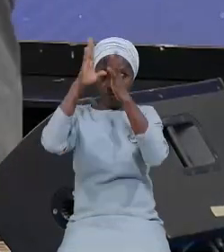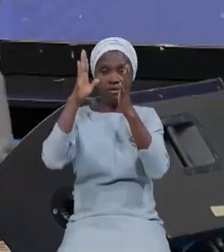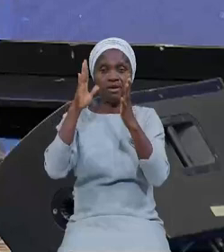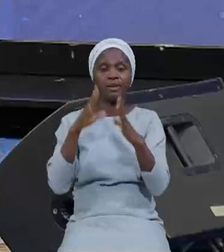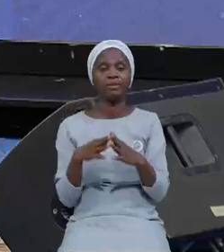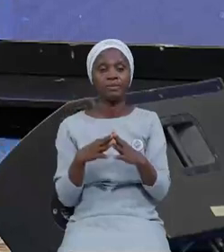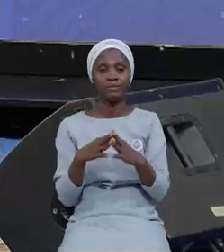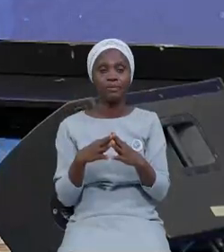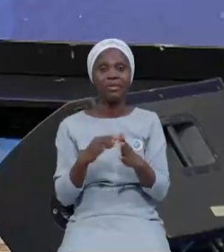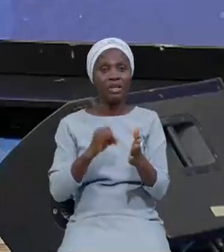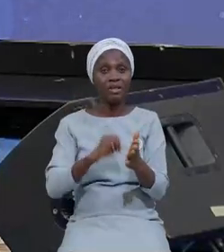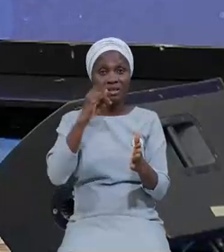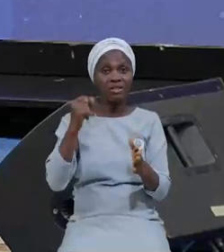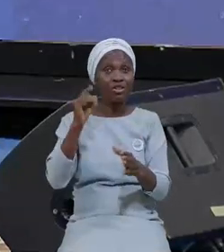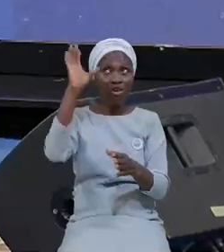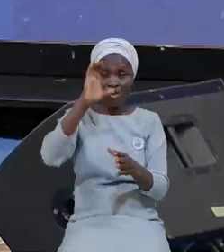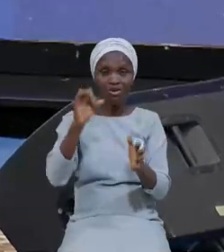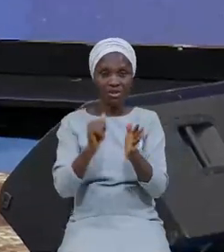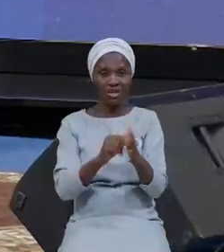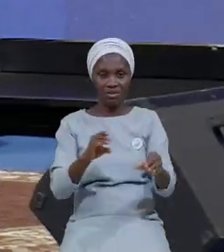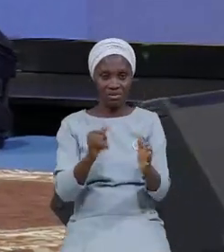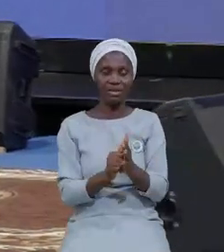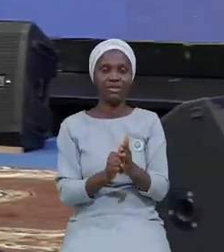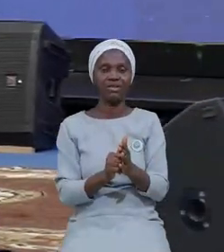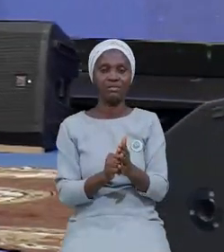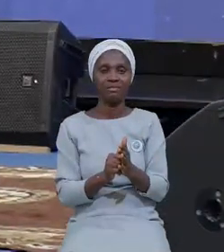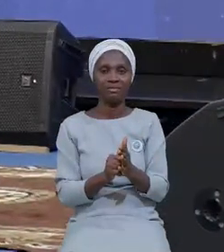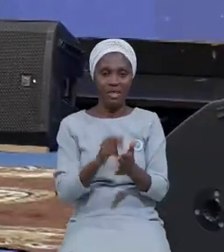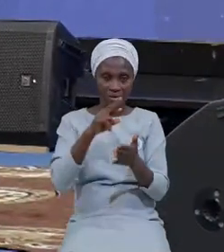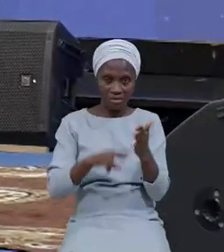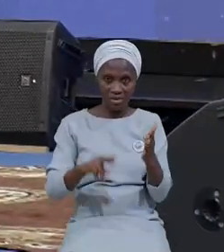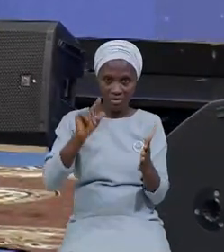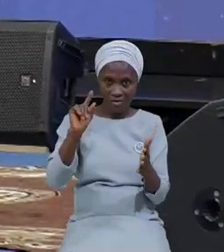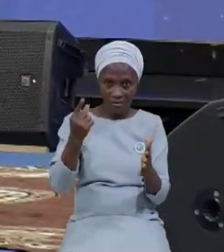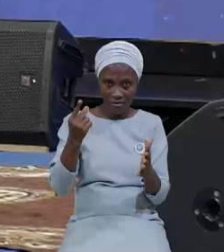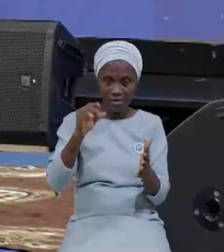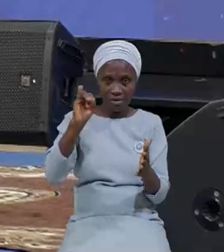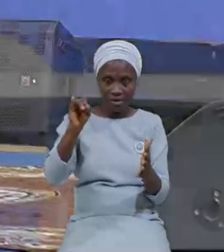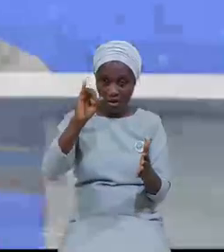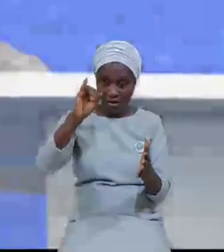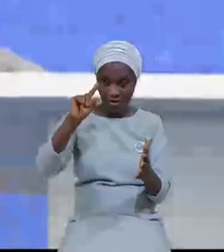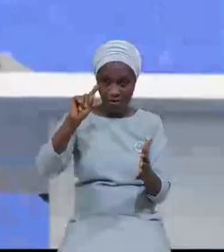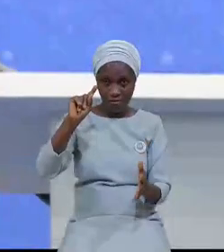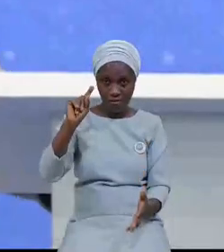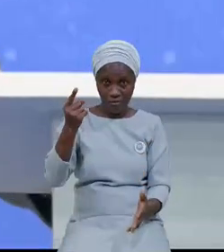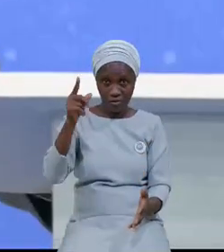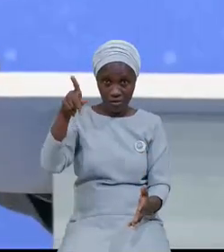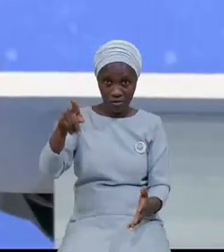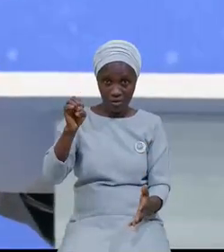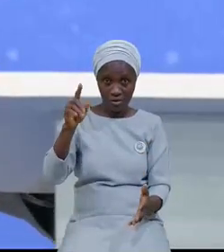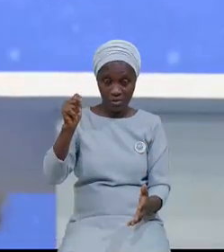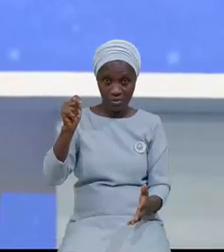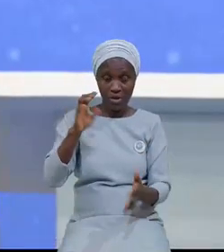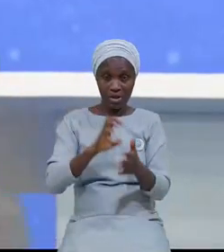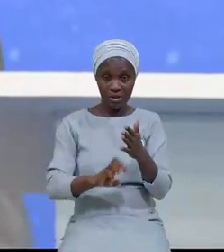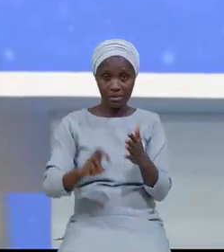esprit c'est la croix qui le fait 1er pierre au chapitre 2 je vous lis à part du